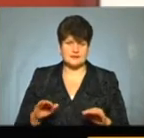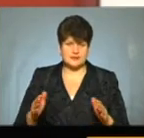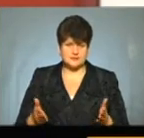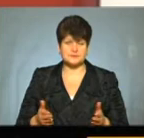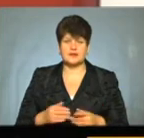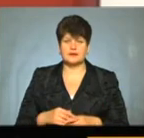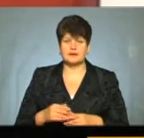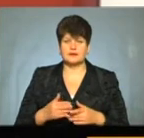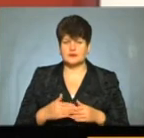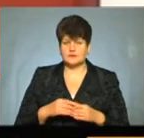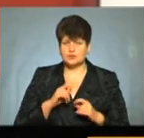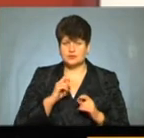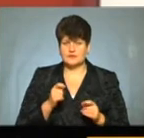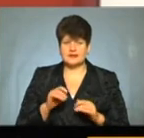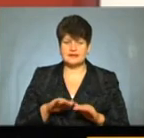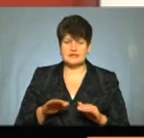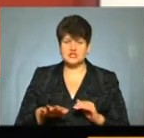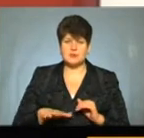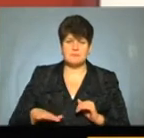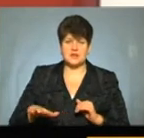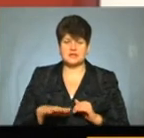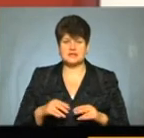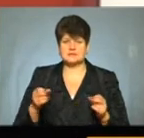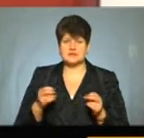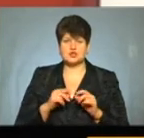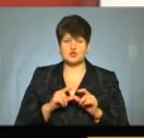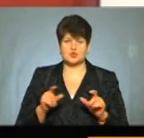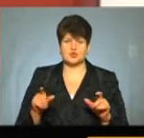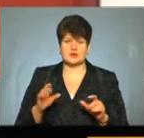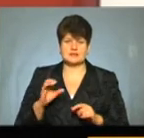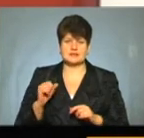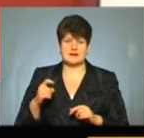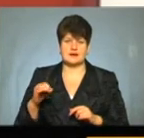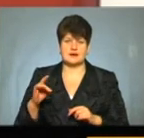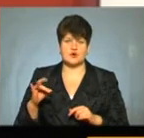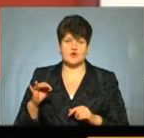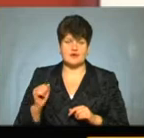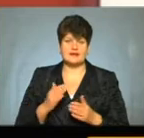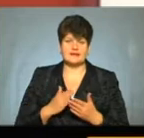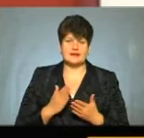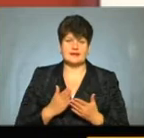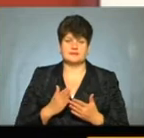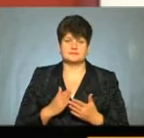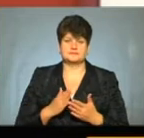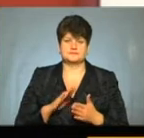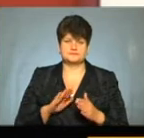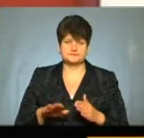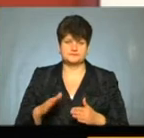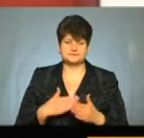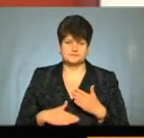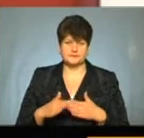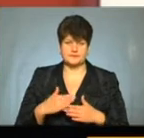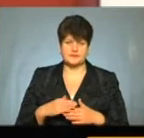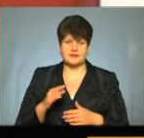ми подарували дитячий майданчик на спеціалізованій школі на Сахарова, там, де є особливі дітки, це дітки з